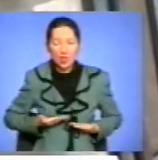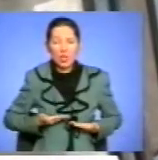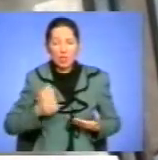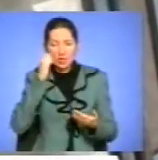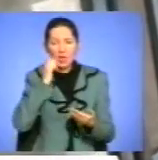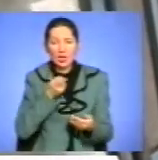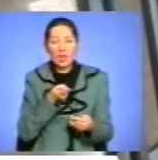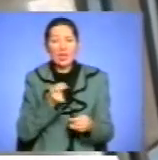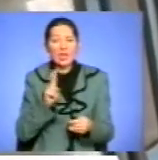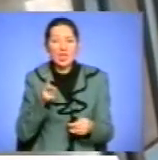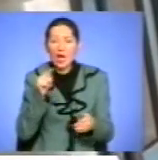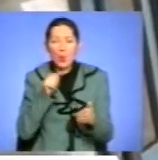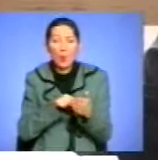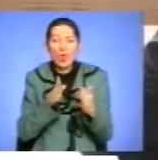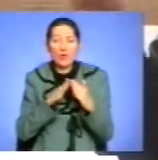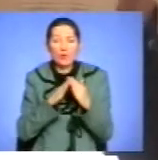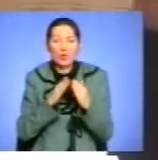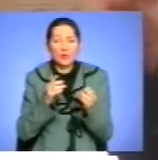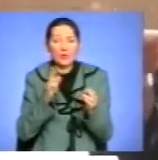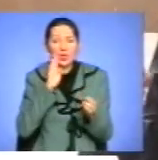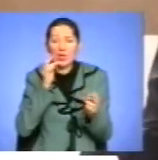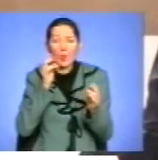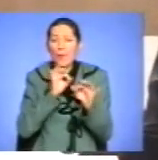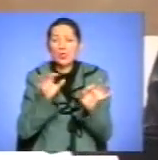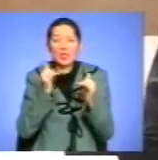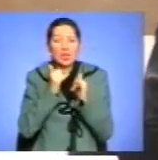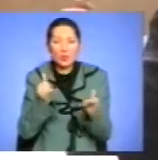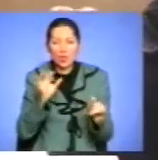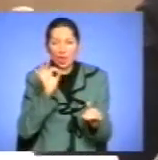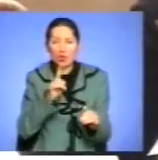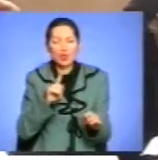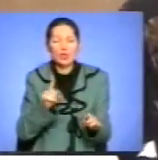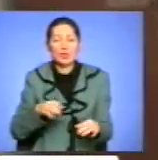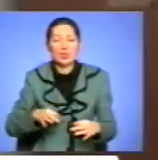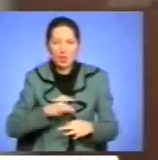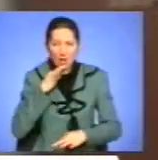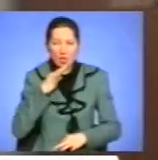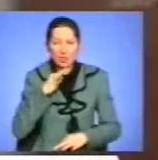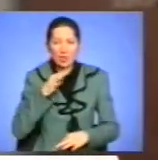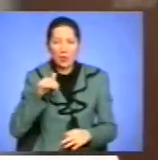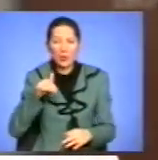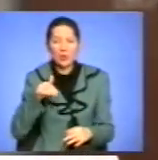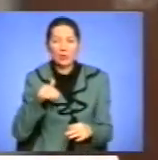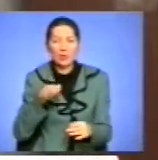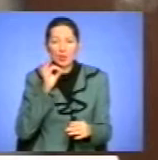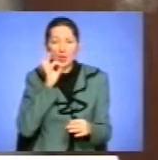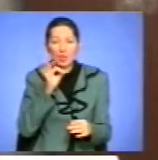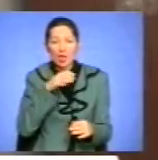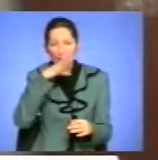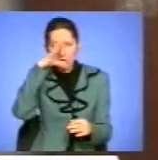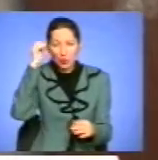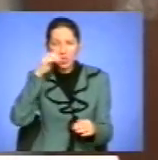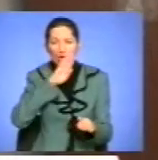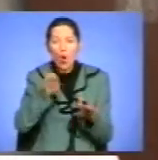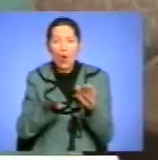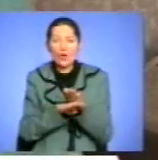своєї пастки, жінка пояснити не може. Каже, що чогось злякалася. Уже згодом вона розповіла, що на ніч ховалася до шафи, мовляв,